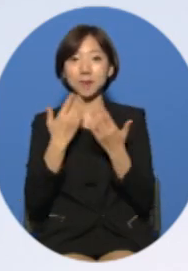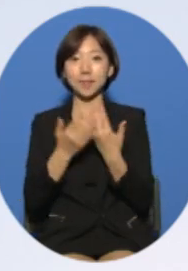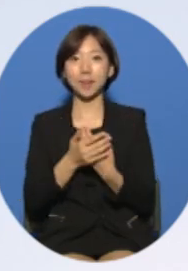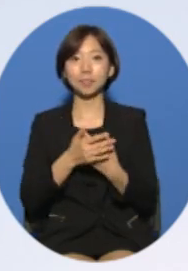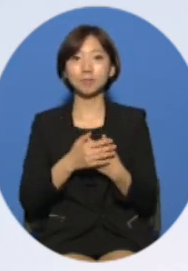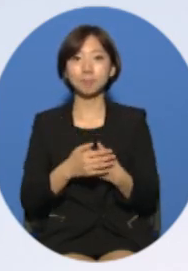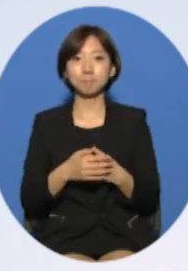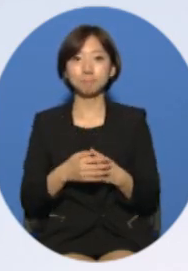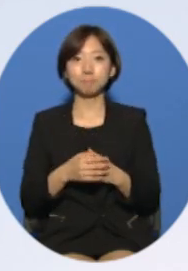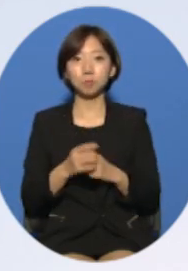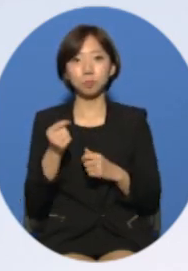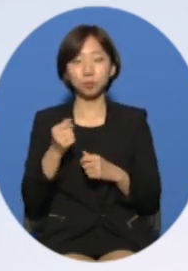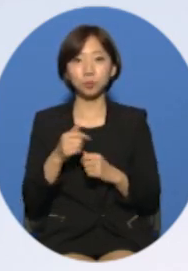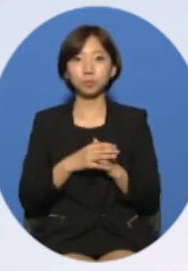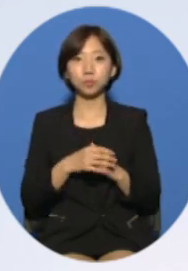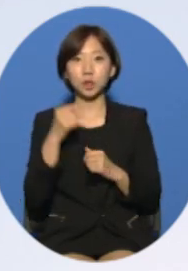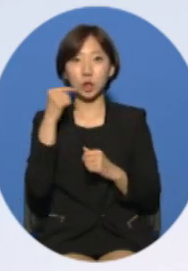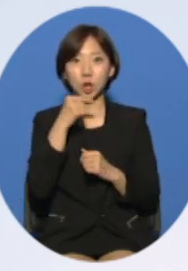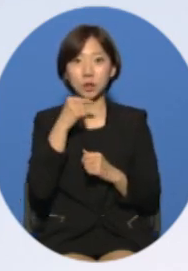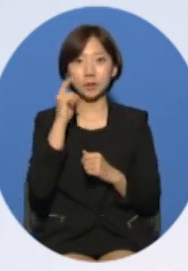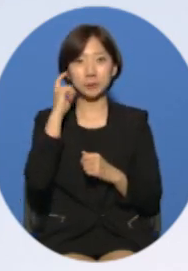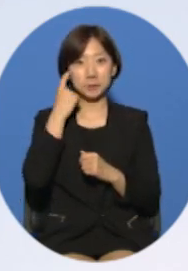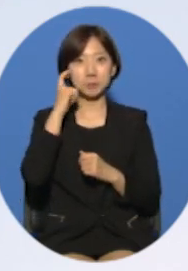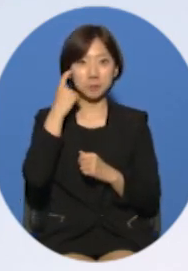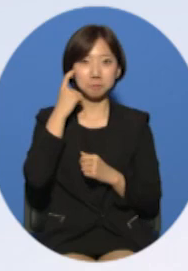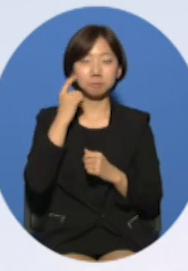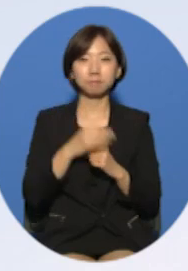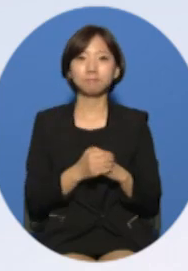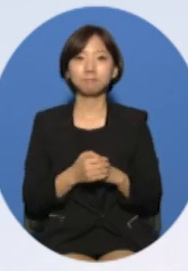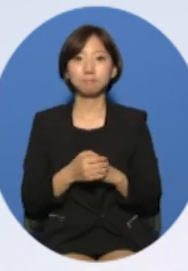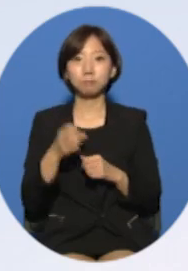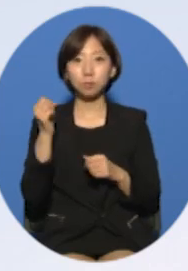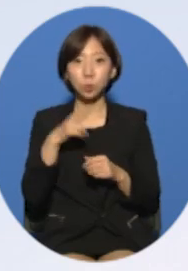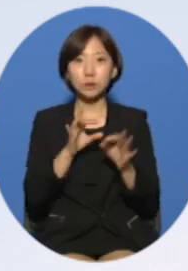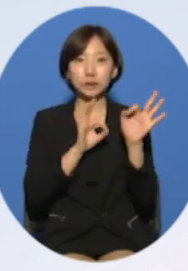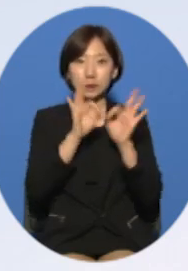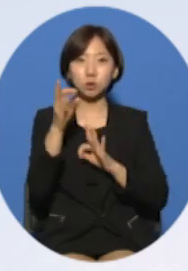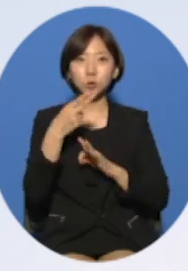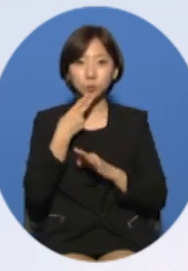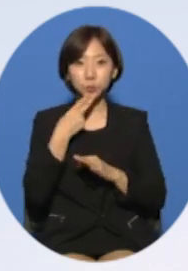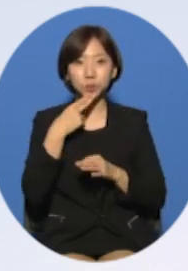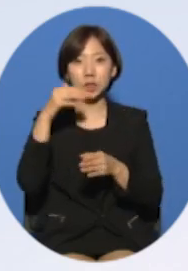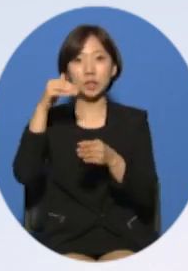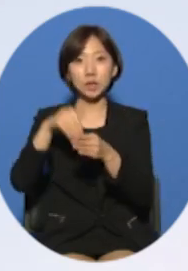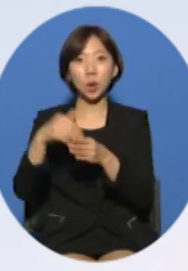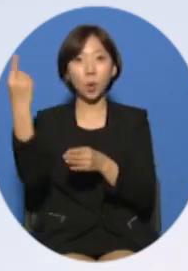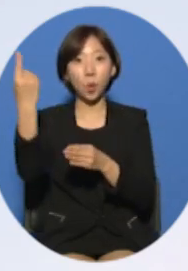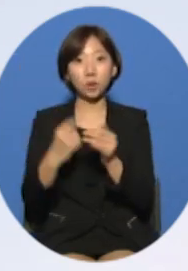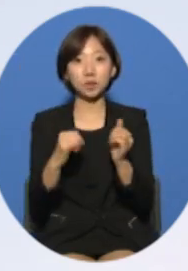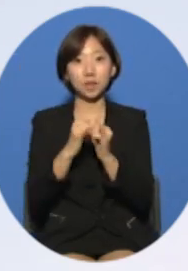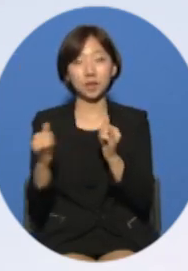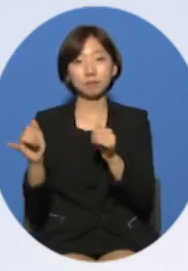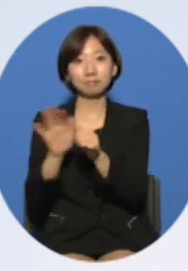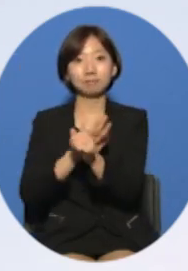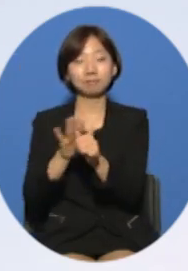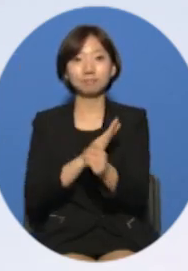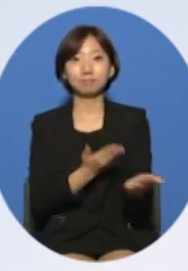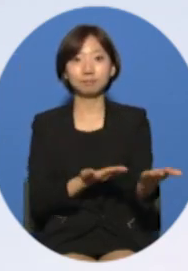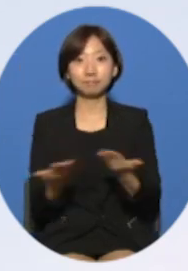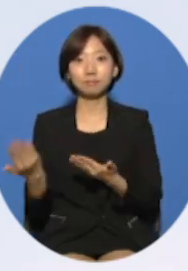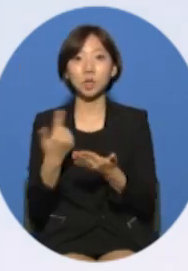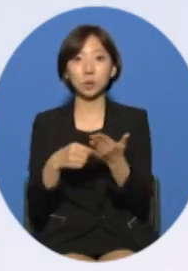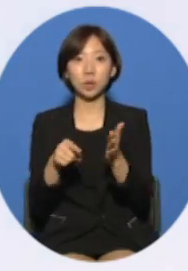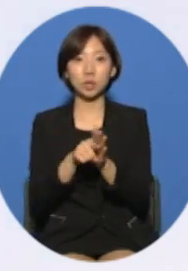중이신 거죠. 맞습니다. 이게 또 한치의 오차도 없이 또 친절하게 선거인들을 맞이하기 때문에 그